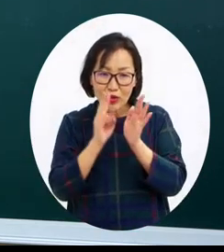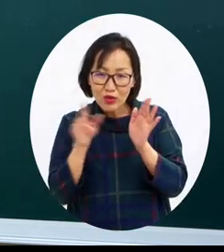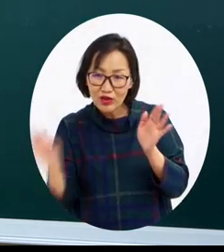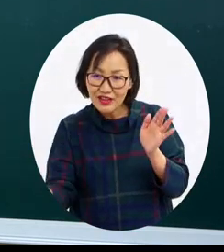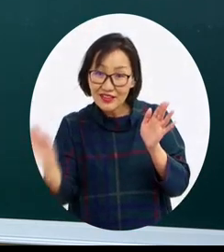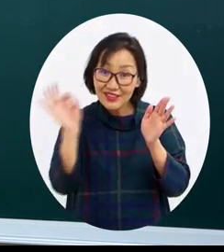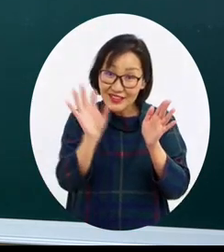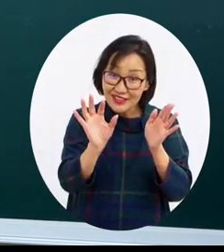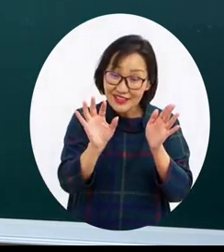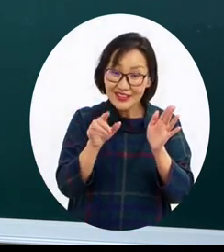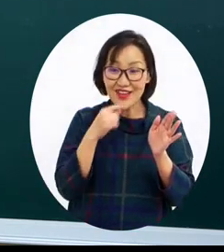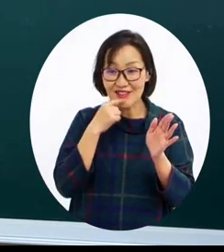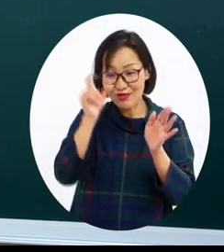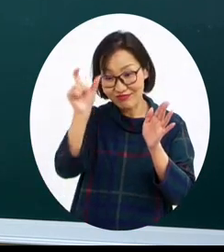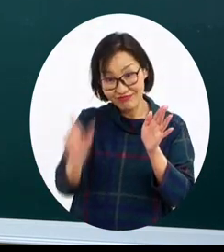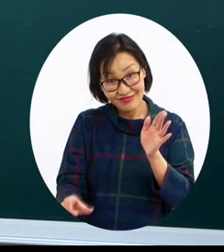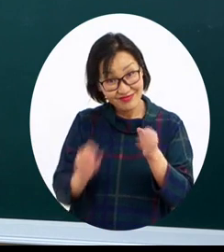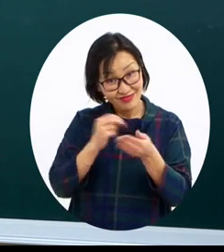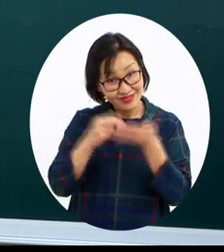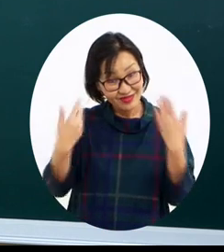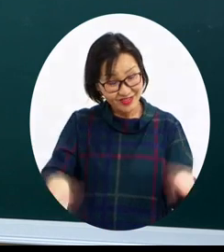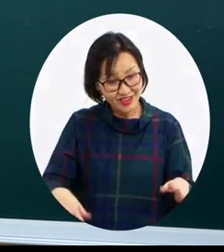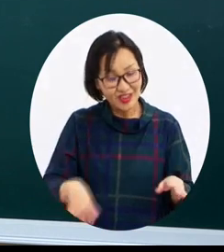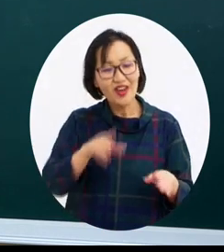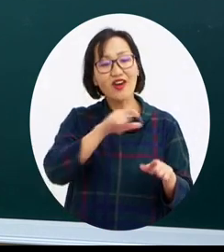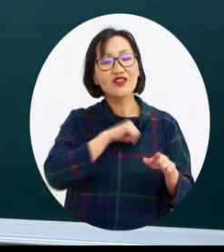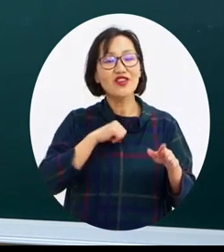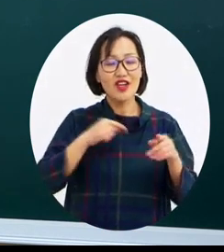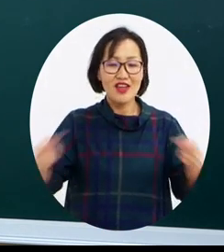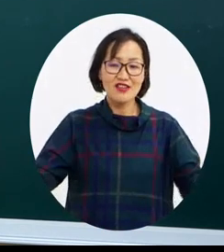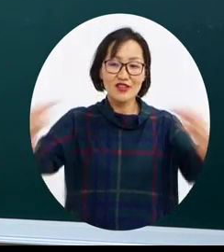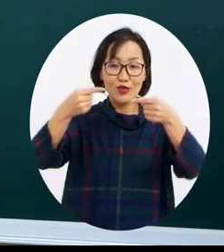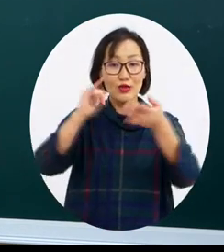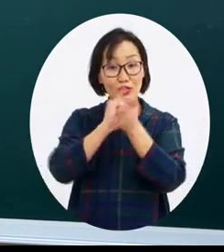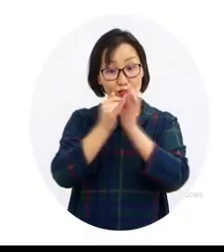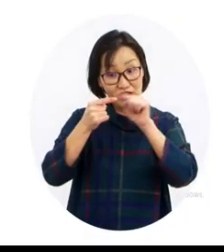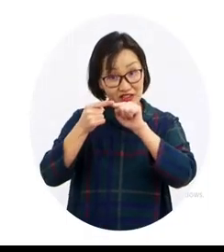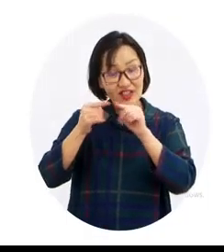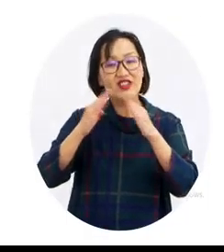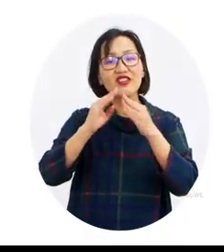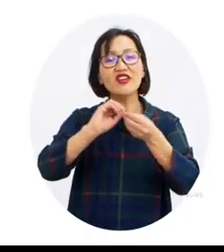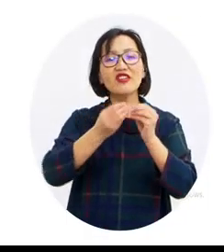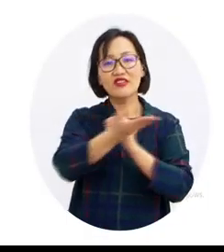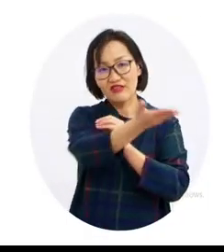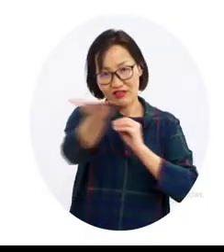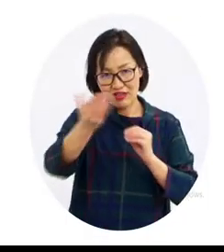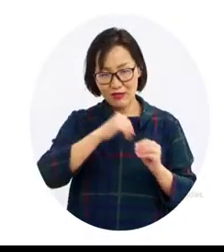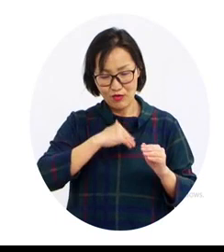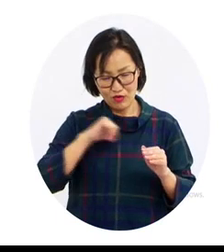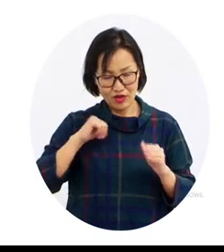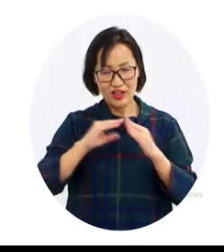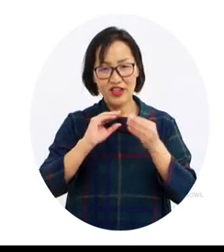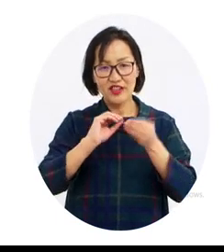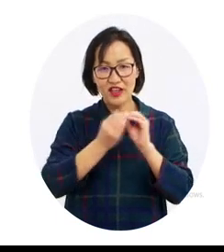тийм үү. За ойролцоо дотоо хилцэлэн эсрэг утгатай хилцгийг манай хүүхдүүд гэртээ хийх ёстой байгаа. За багш нь ийм